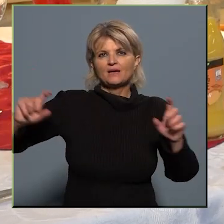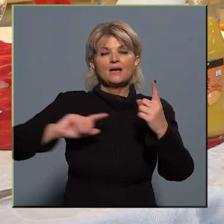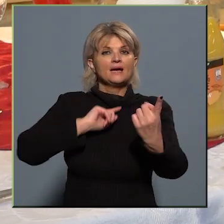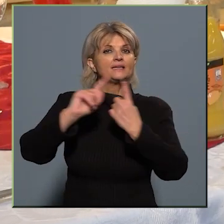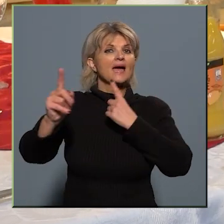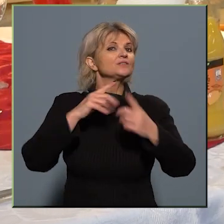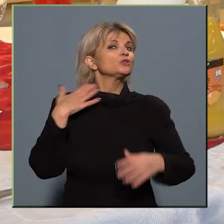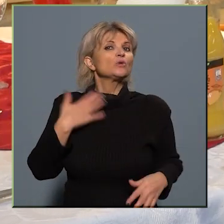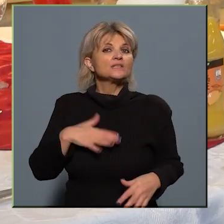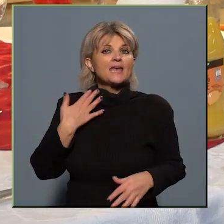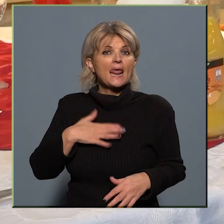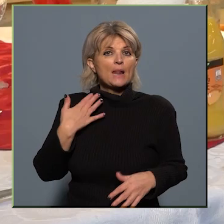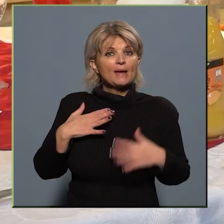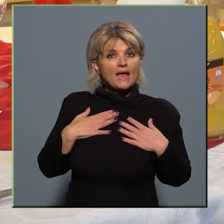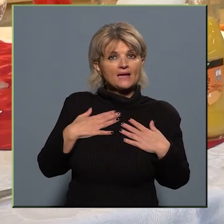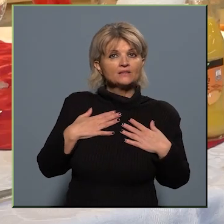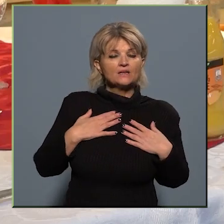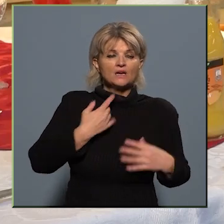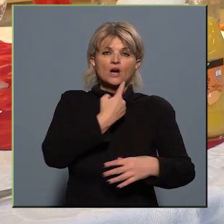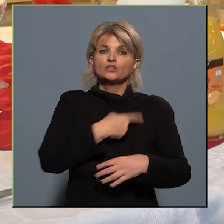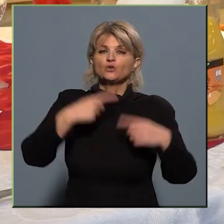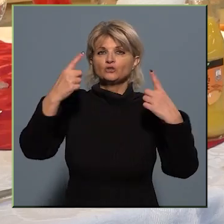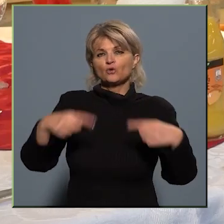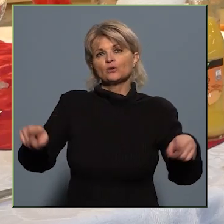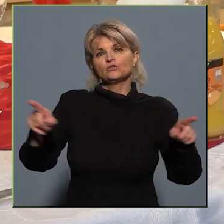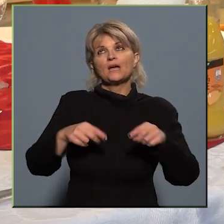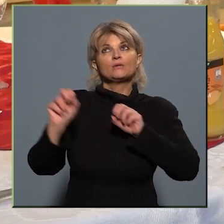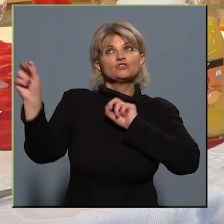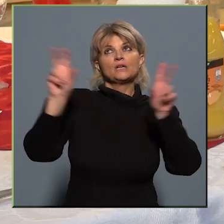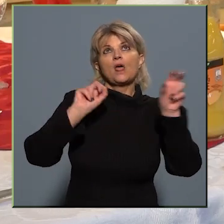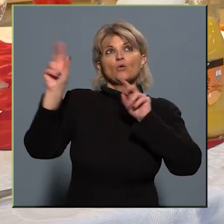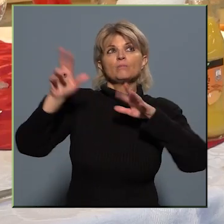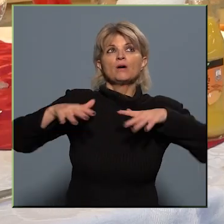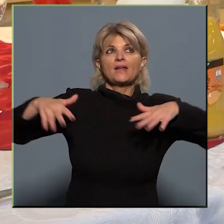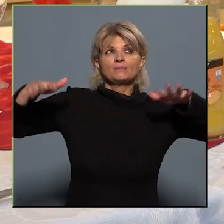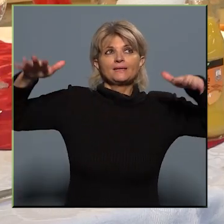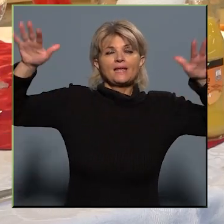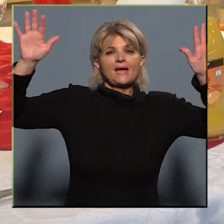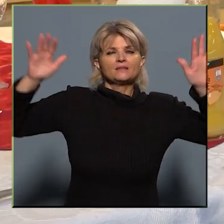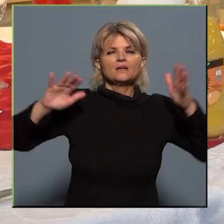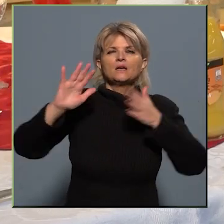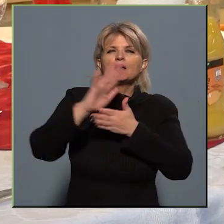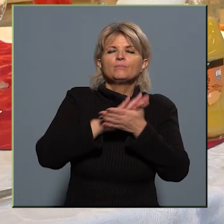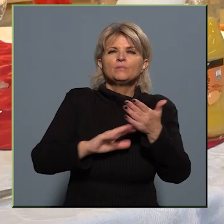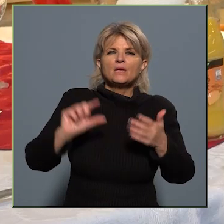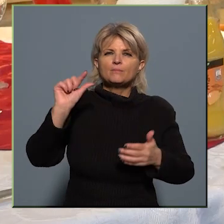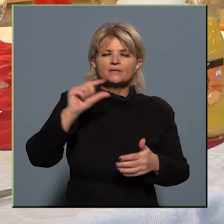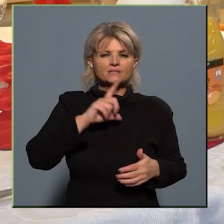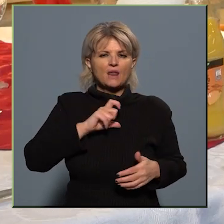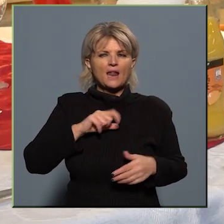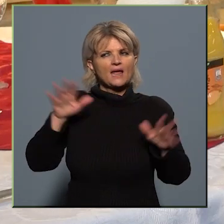Játszottuk a szerelmeket, a sors kórusából csillagokba repített. Milyen pici a lelked,